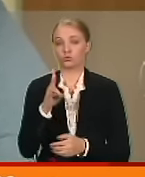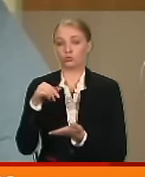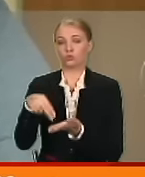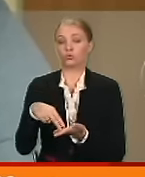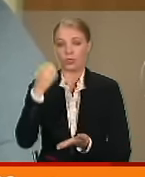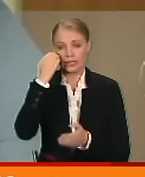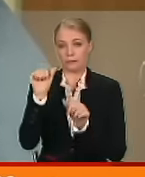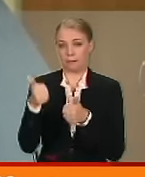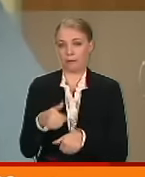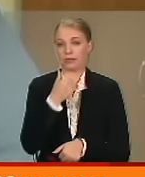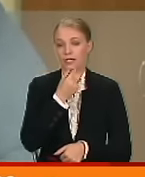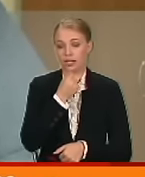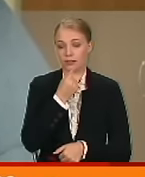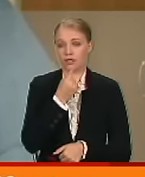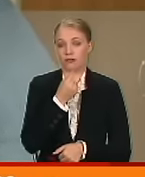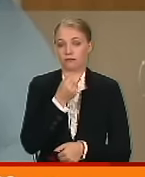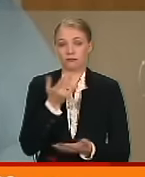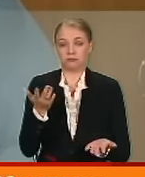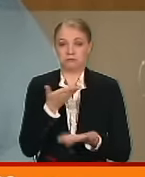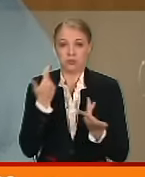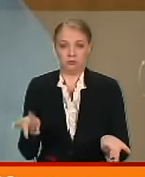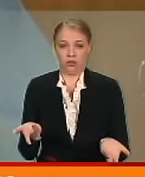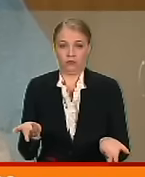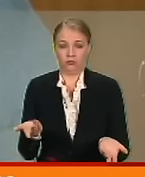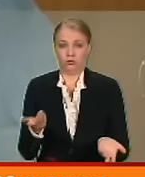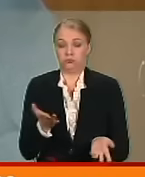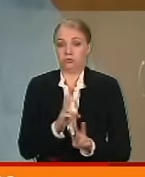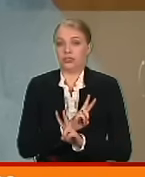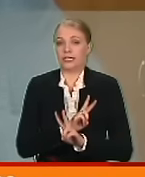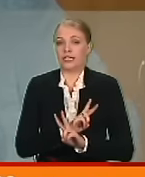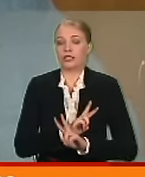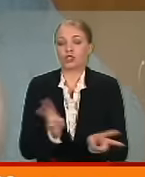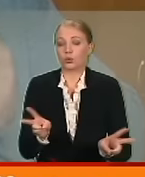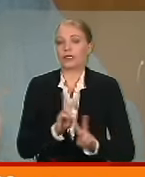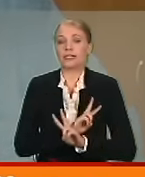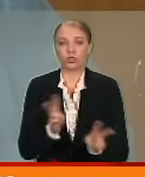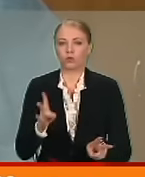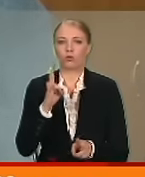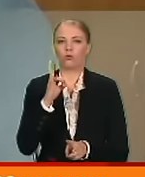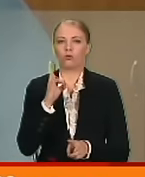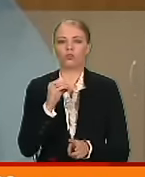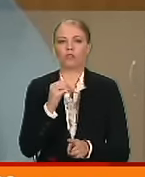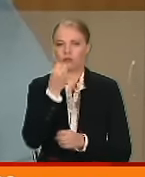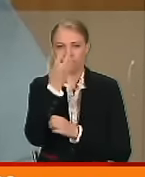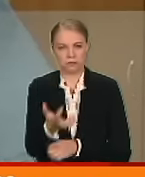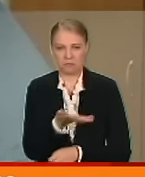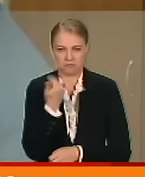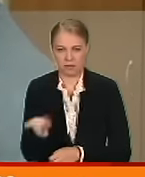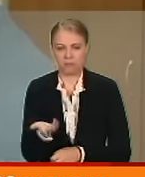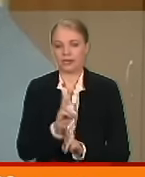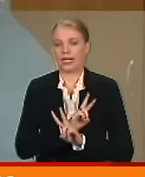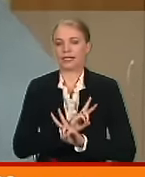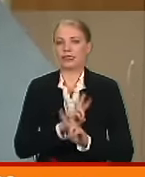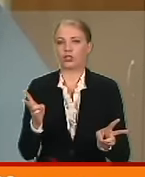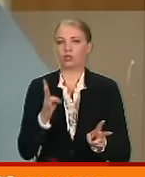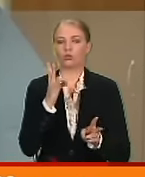там пам'ятник Леніна, немає. Ніхто не ходить, не покладає квіти, ніхто